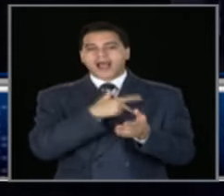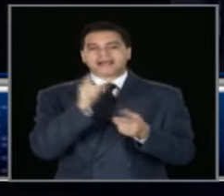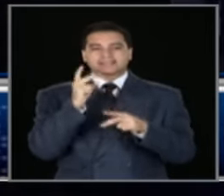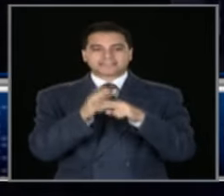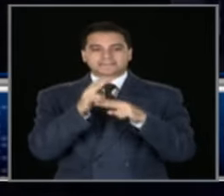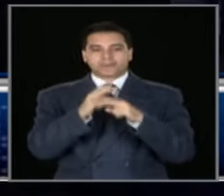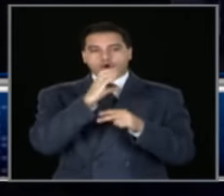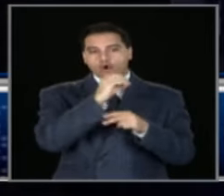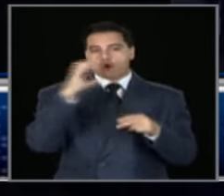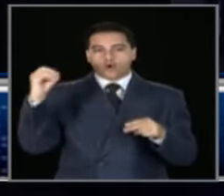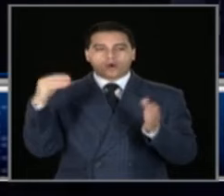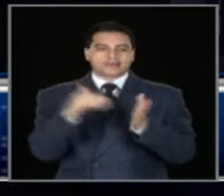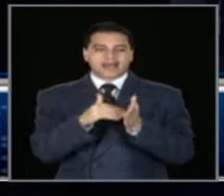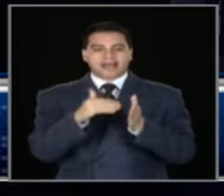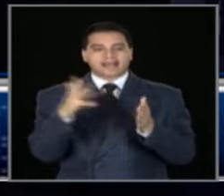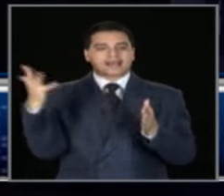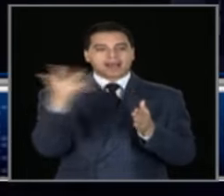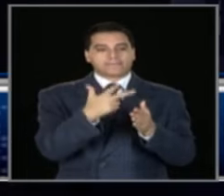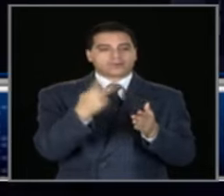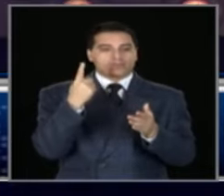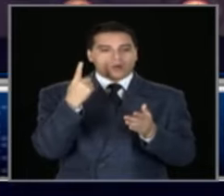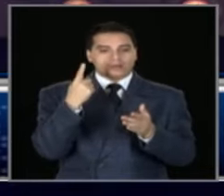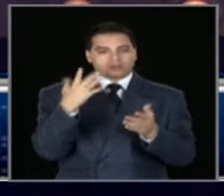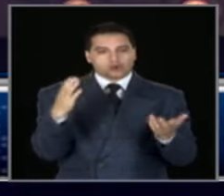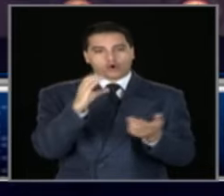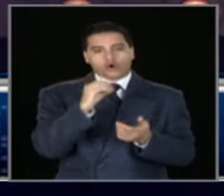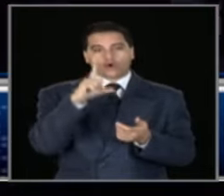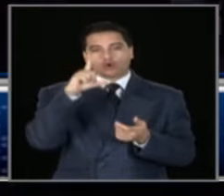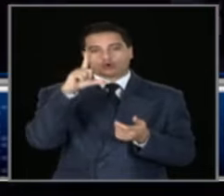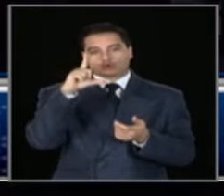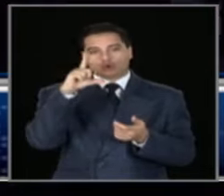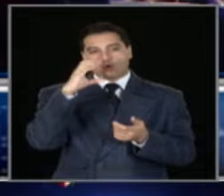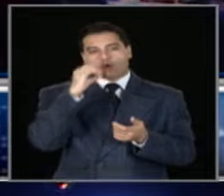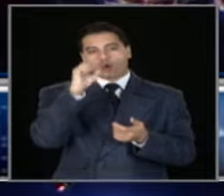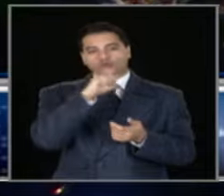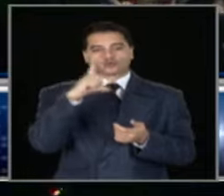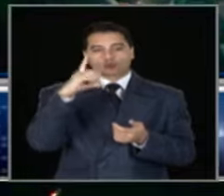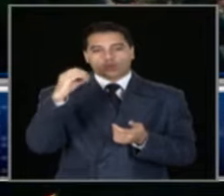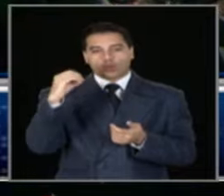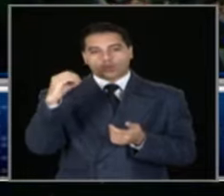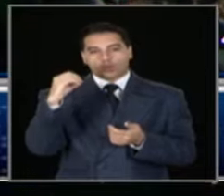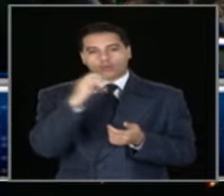مستعجل ليه؟ فكر فيهم، كم واحدة؟ أوسلو واحدة. إجابة صحيحة.